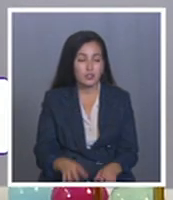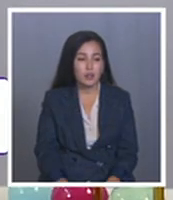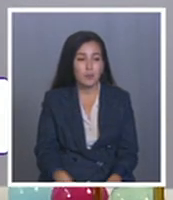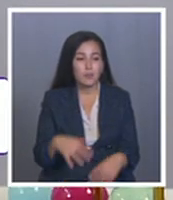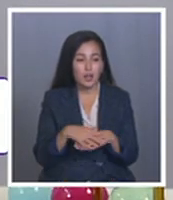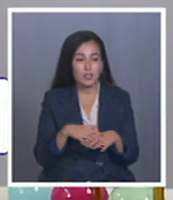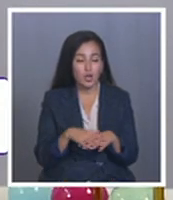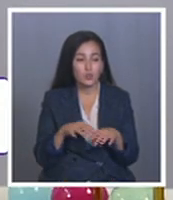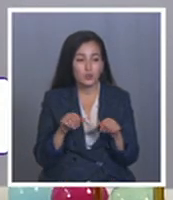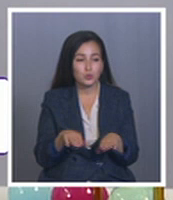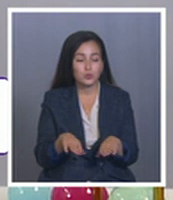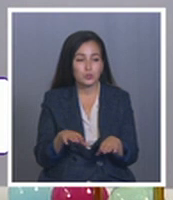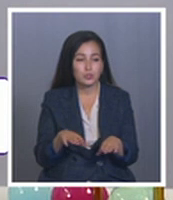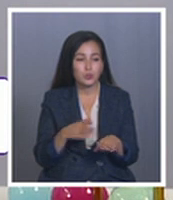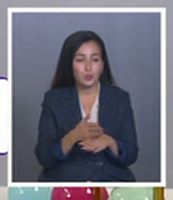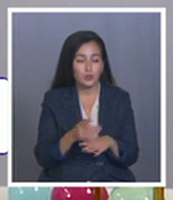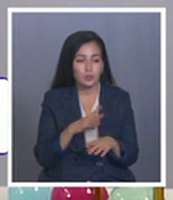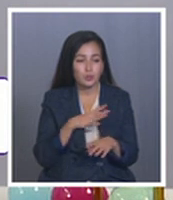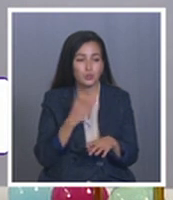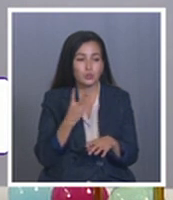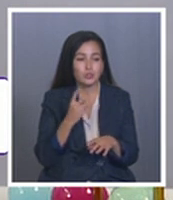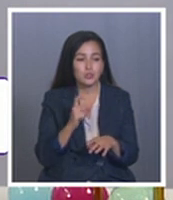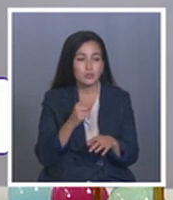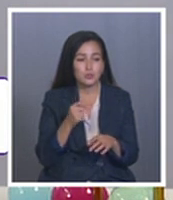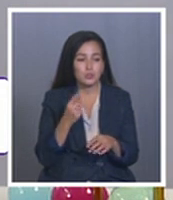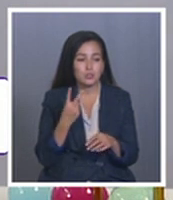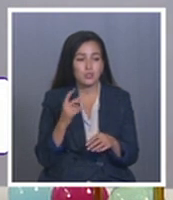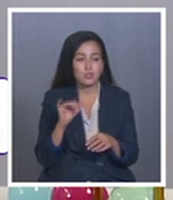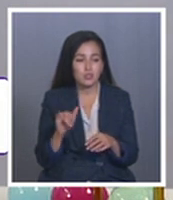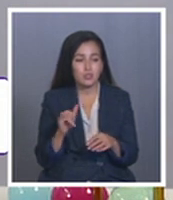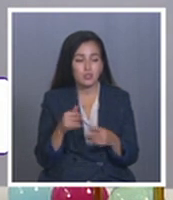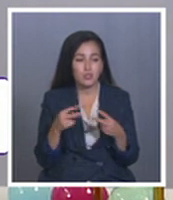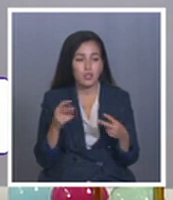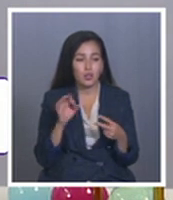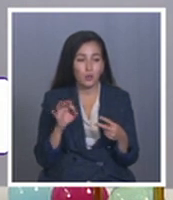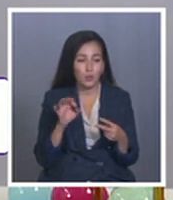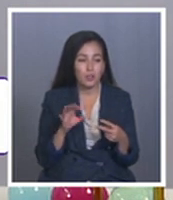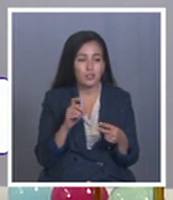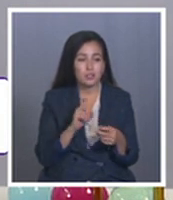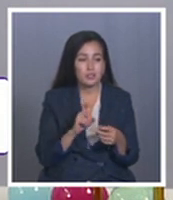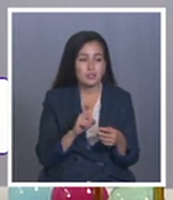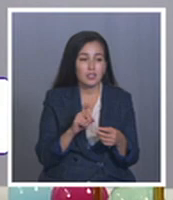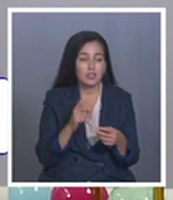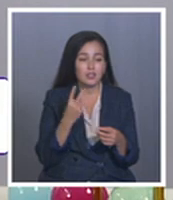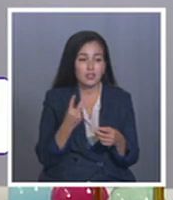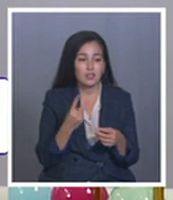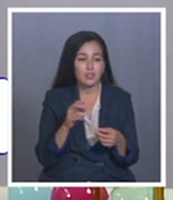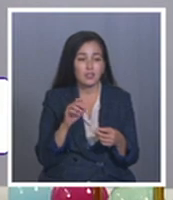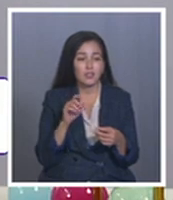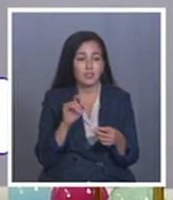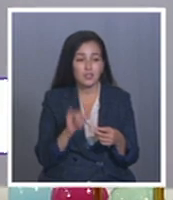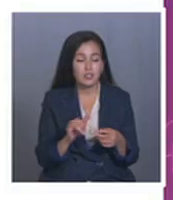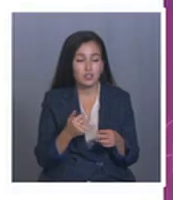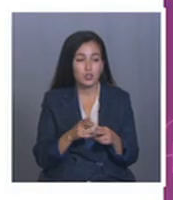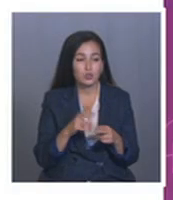Математикалық жолмен шешетін болсақ, 3X-2Y тең 0, және X ретінде 2-ні, Y ретінде